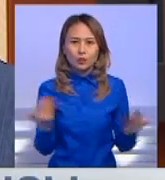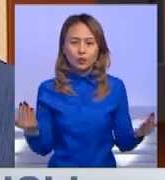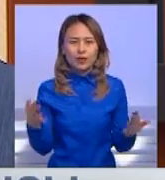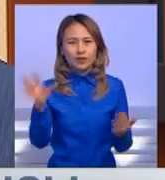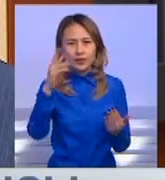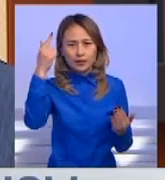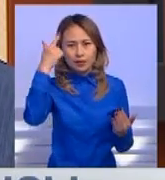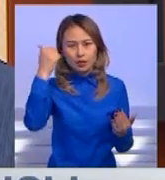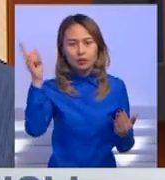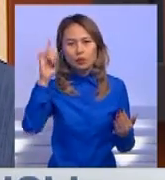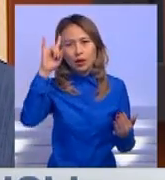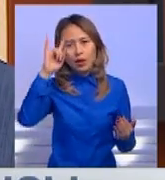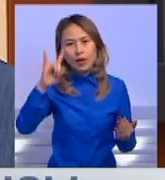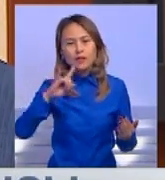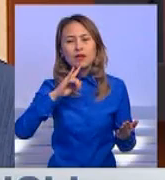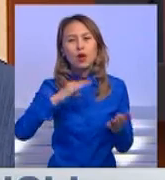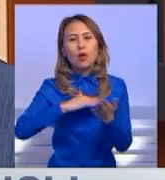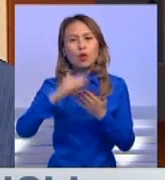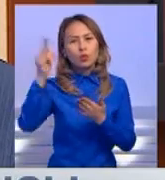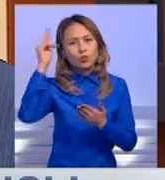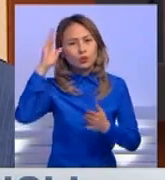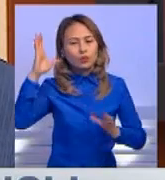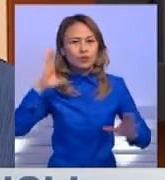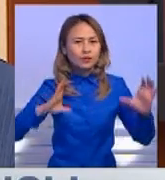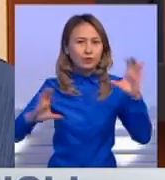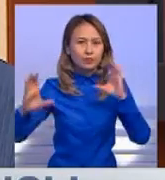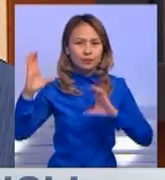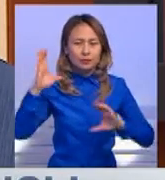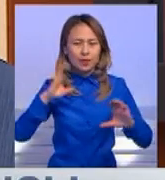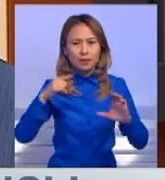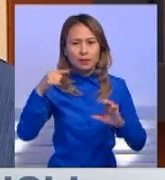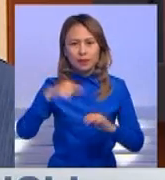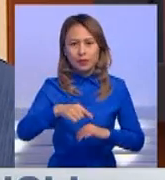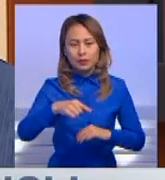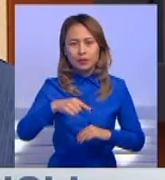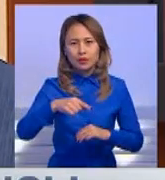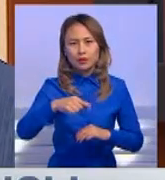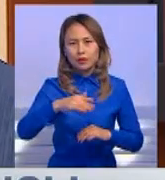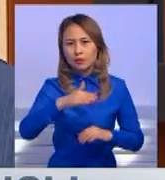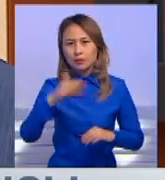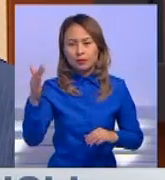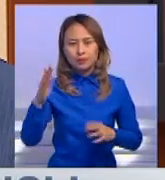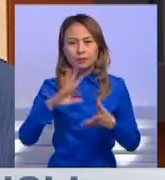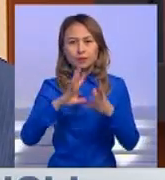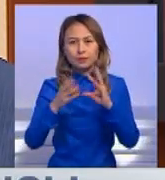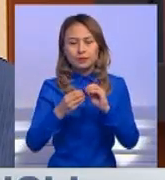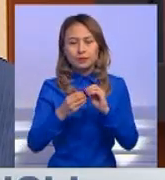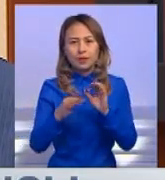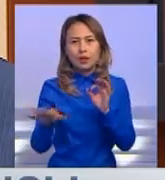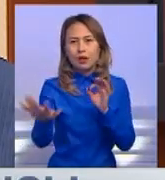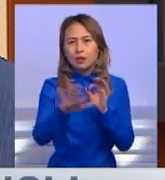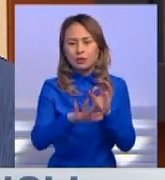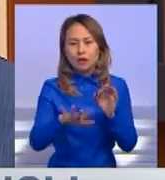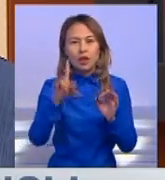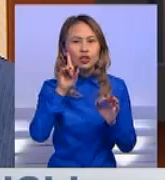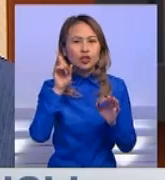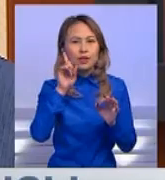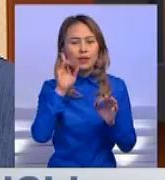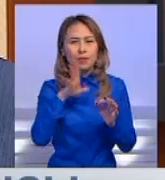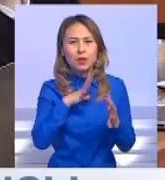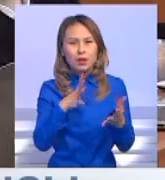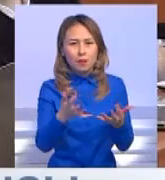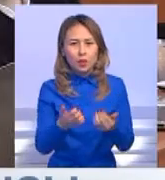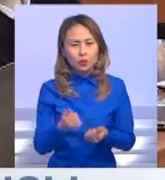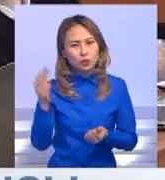мәлім, Қазақстанның жоғары оқу орындарында 1000-нан астам ауған жастары білім алған